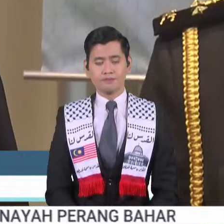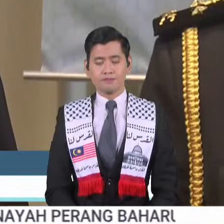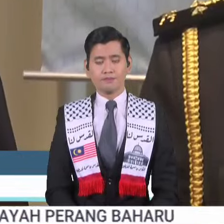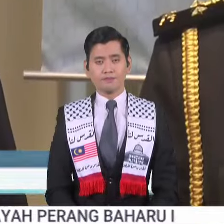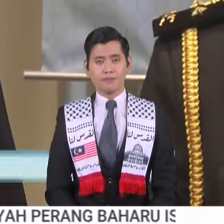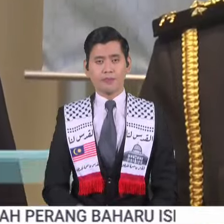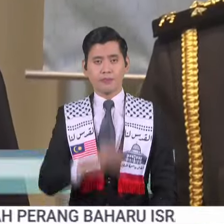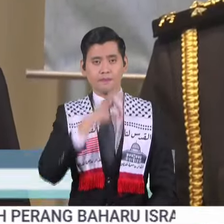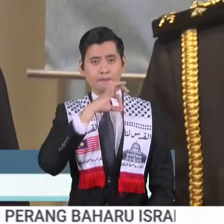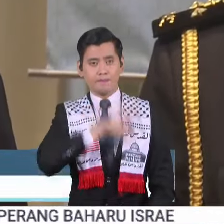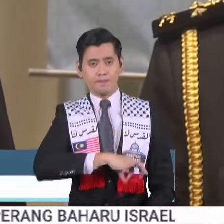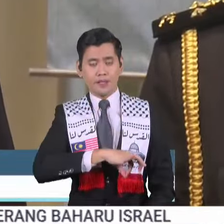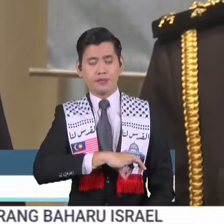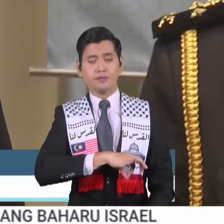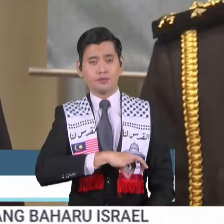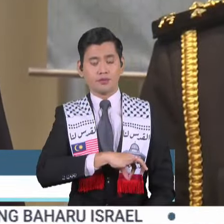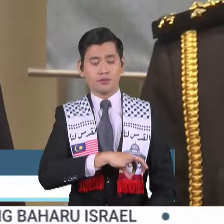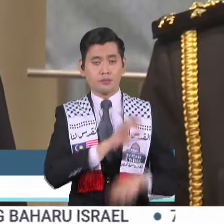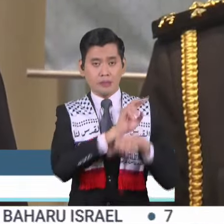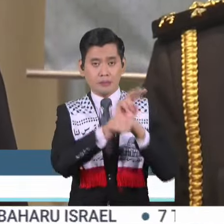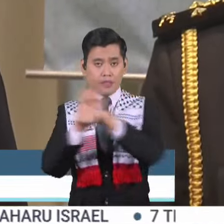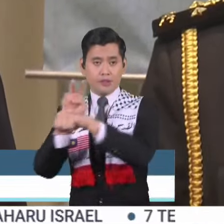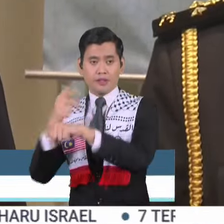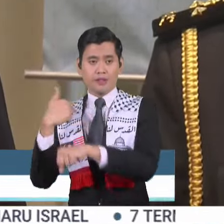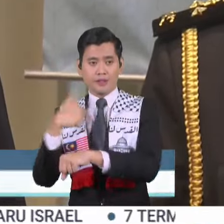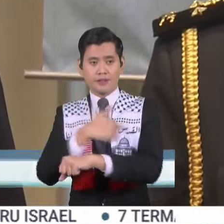Hasil daripada pemantauan kita,